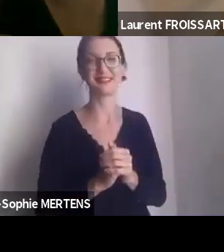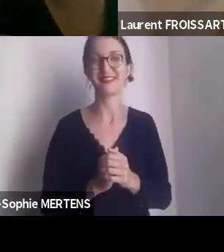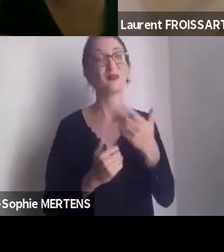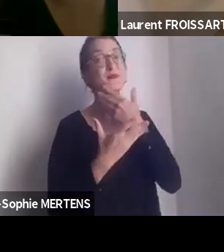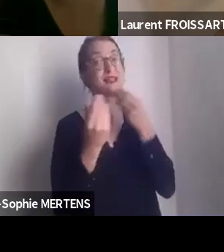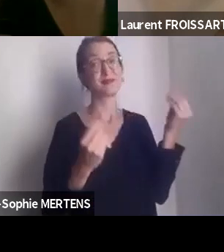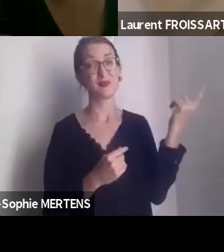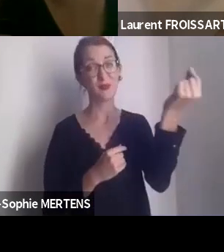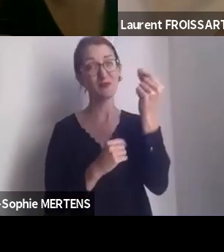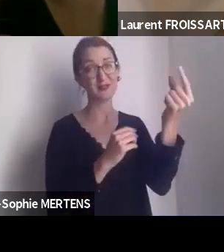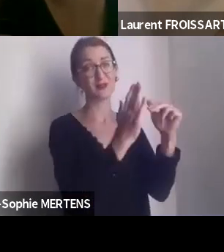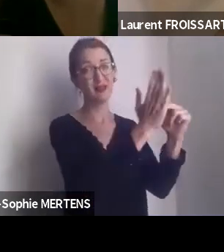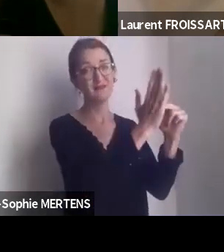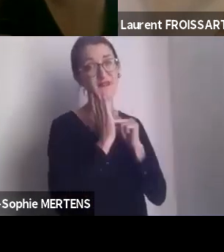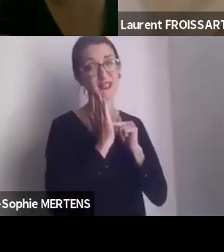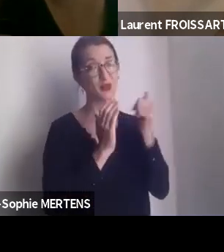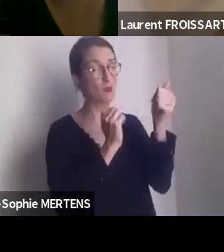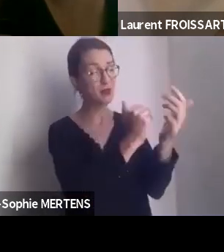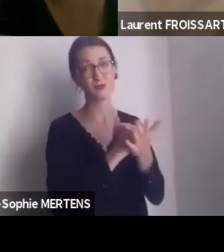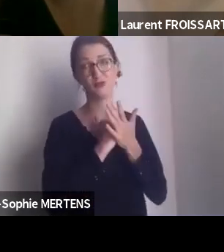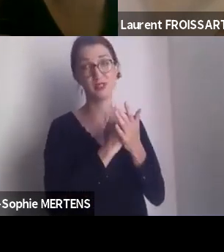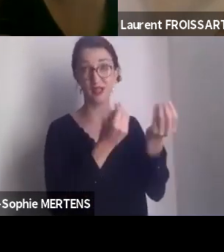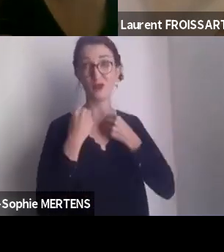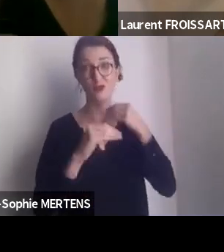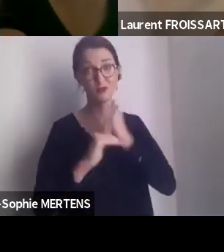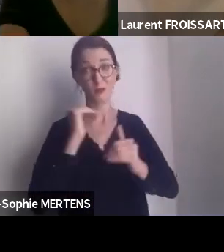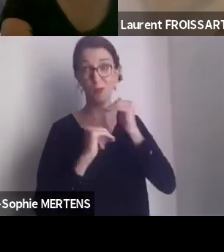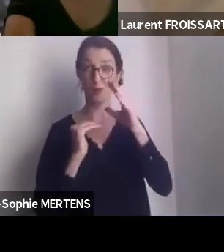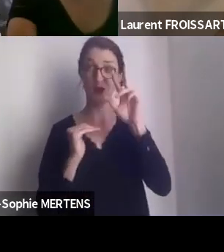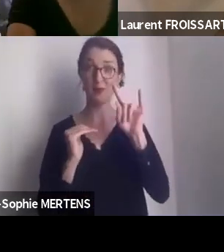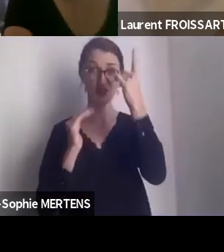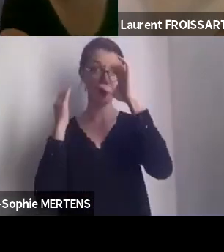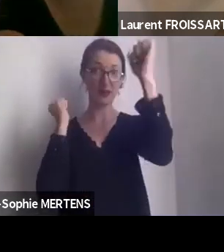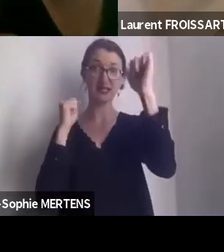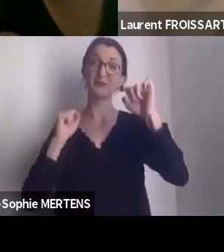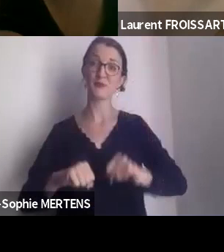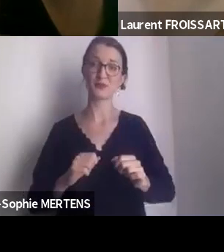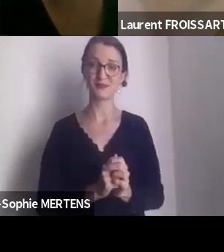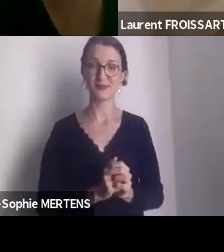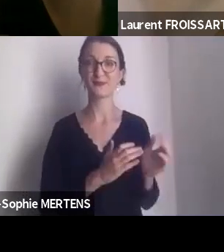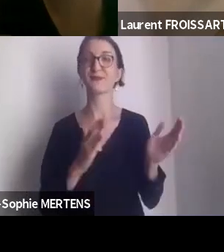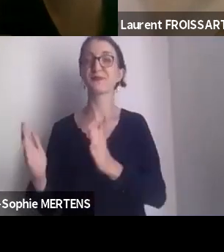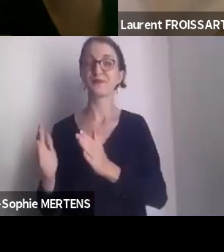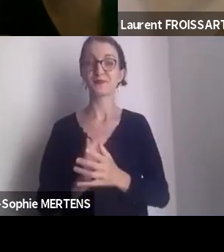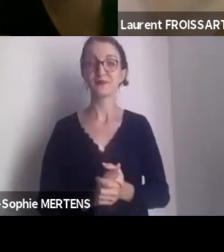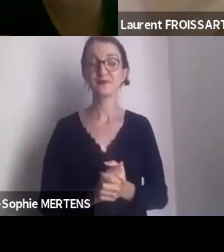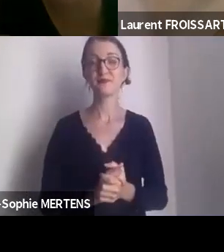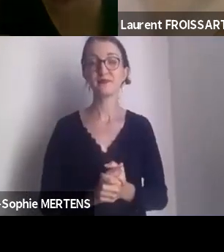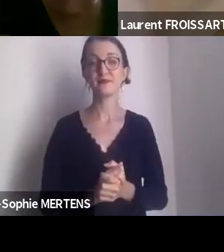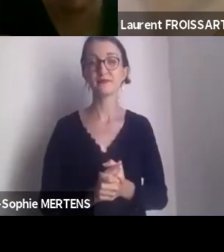fidèles qui soutiennent et permettent ce programme. Et donc, sans plus attendre, je vais laisser